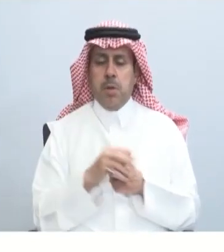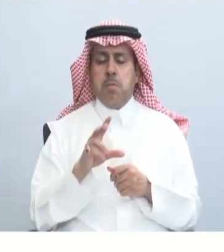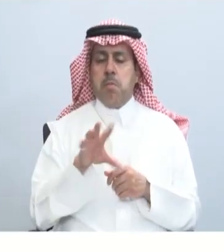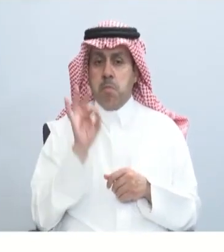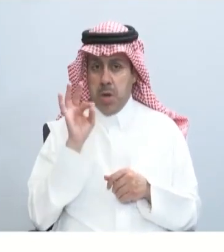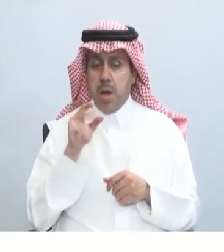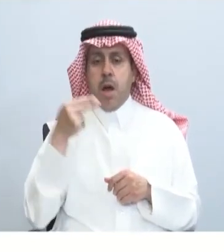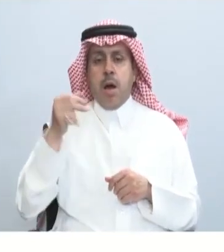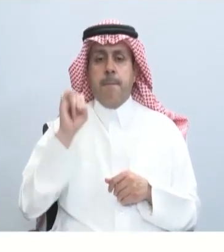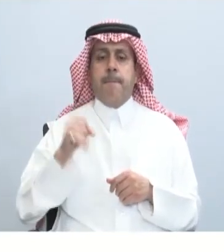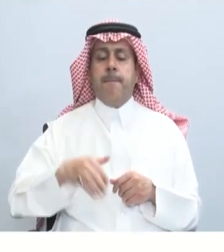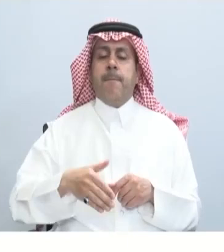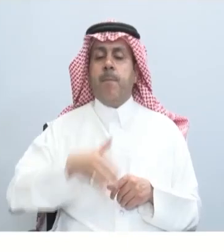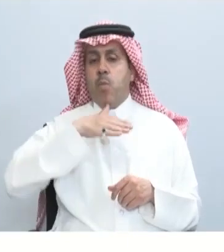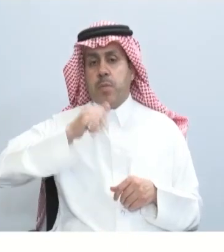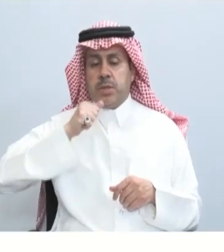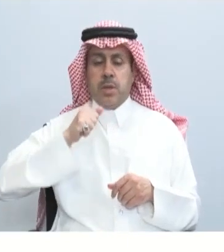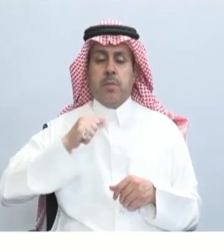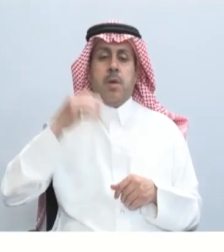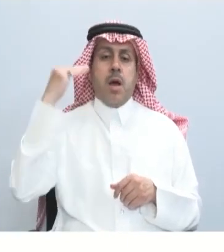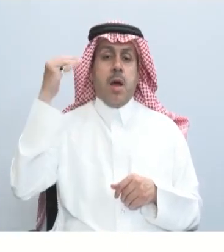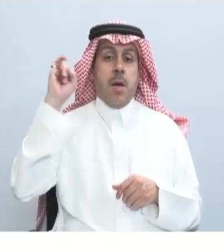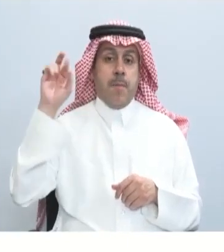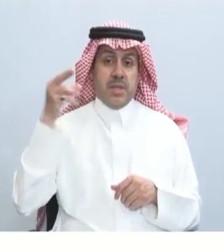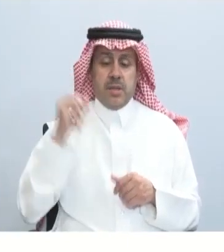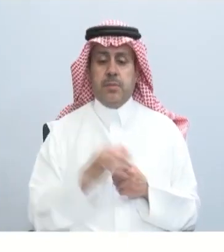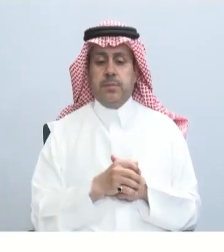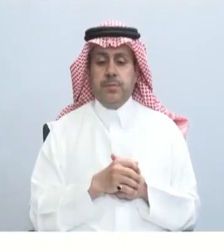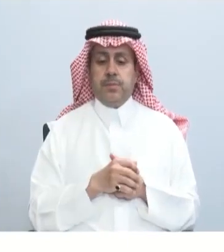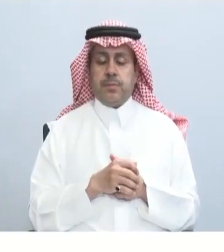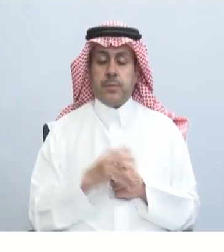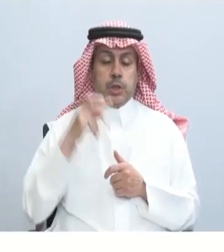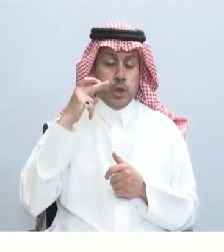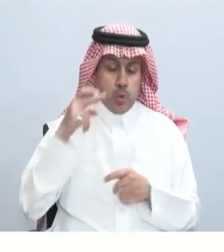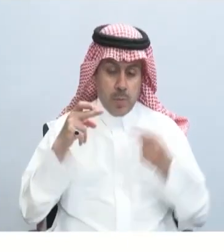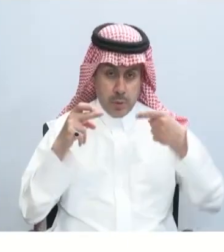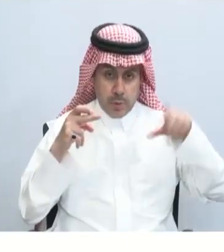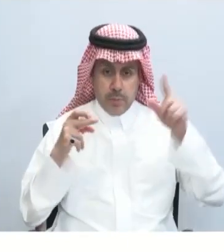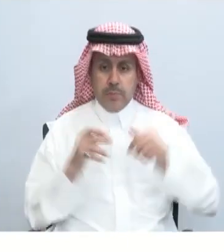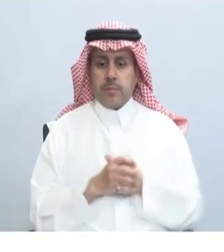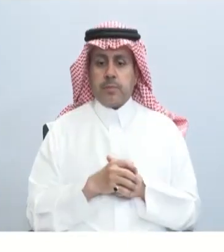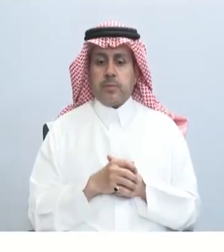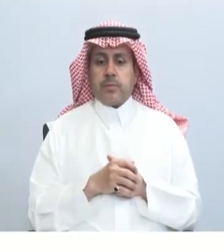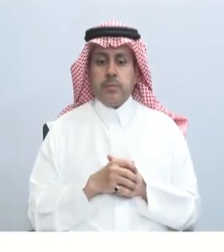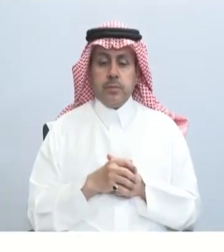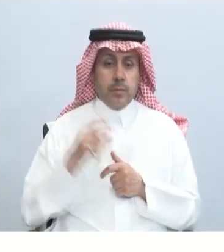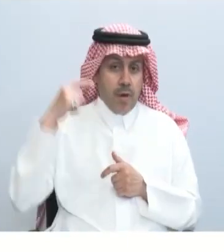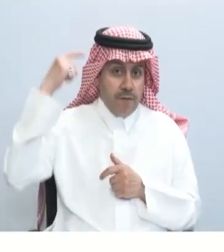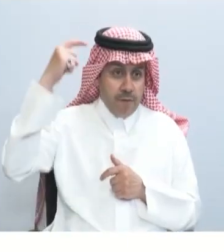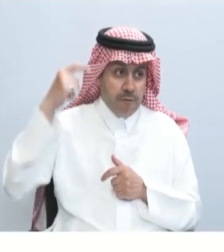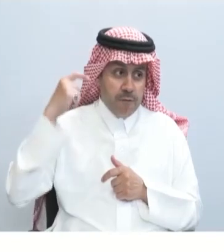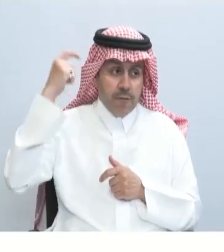عم النبي صلى الله عليه وسلم حمزه بن عبد المطلب اجابتكم صحيحه بارك الله فيكم فكر